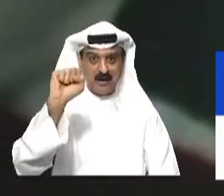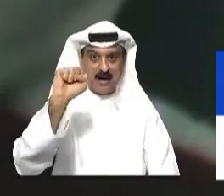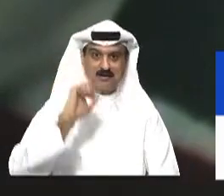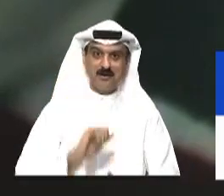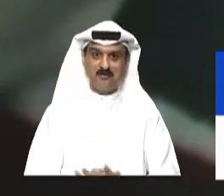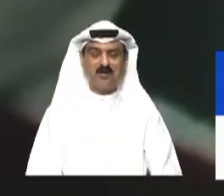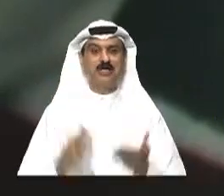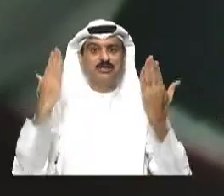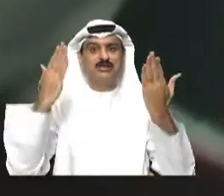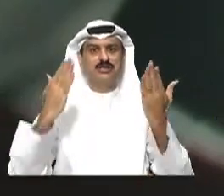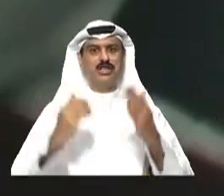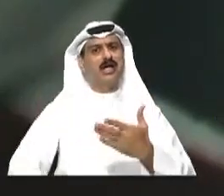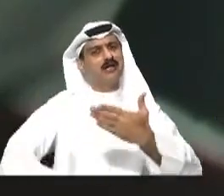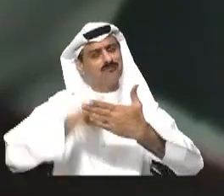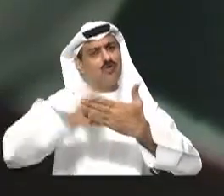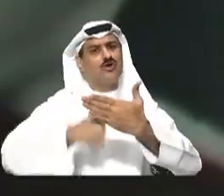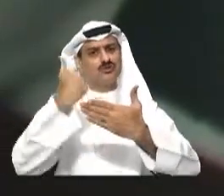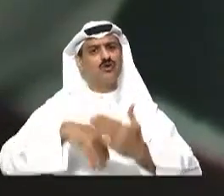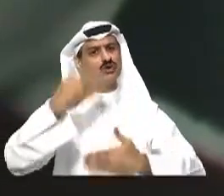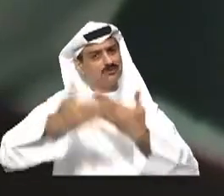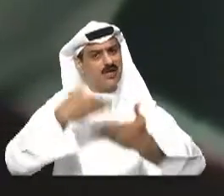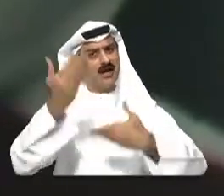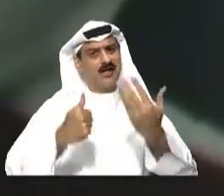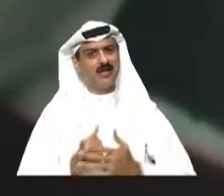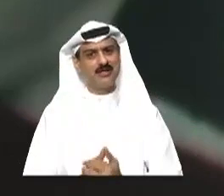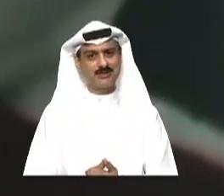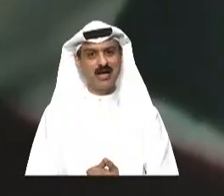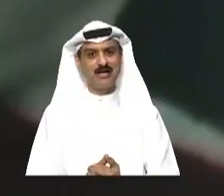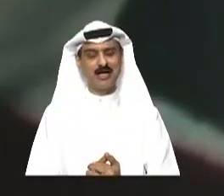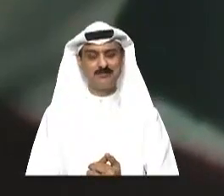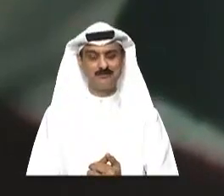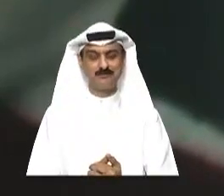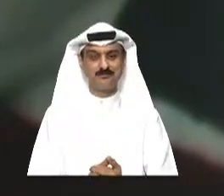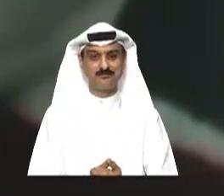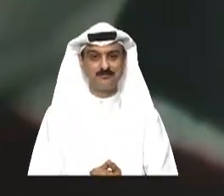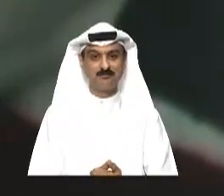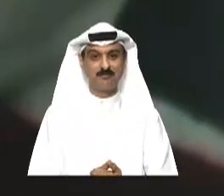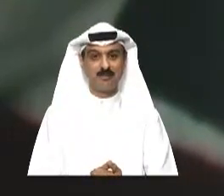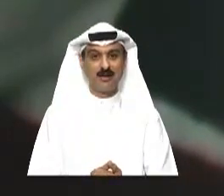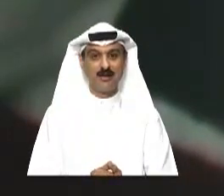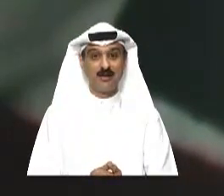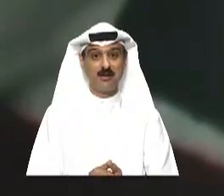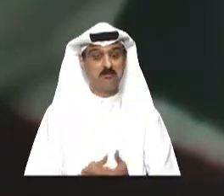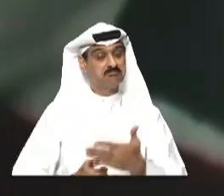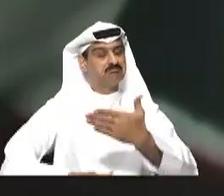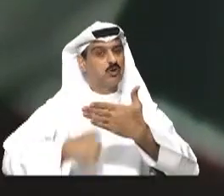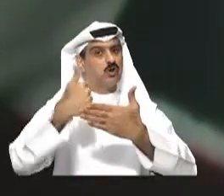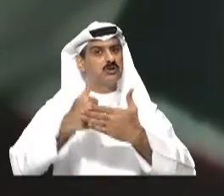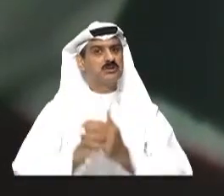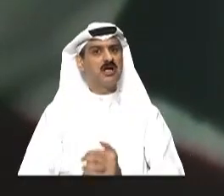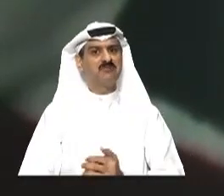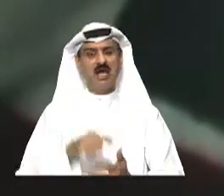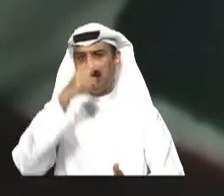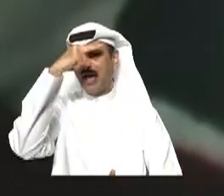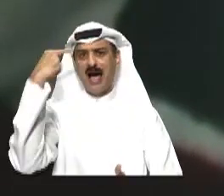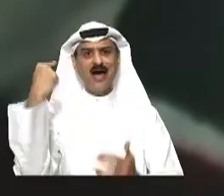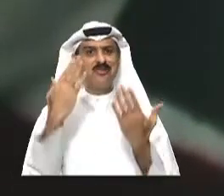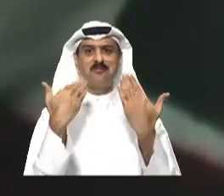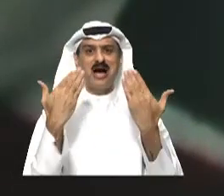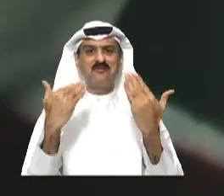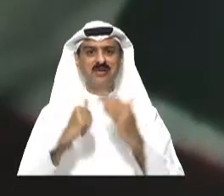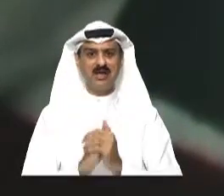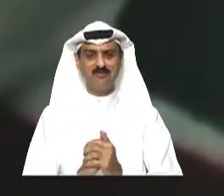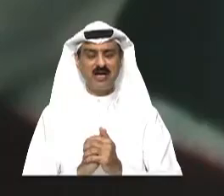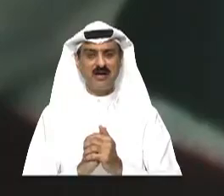الإنجازات في الكأس اللي تحتضنها الدوحة إن شاء الله. الإنجاز لم يأتي بضربة حظ، لم يأتي بهجمة